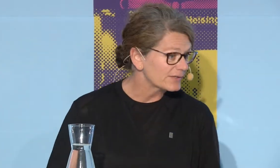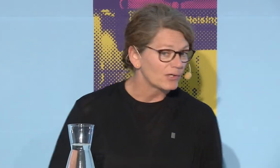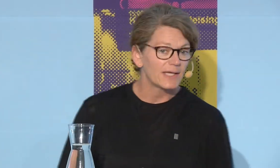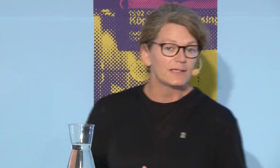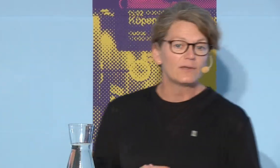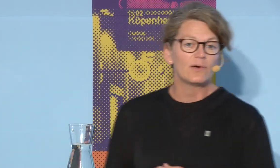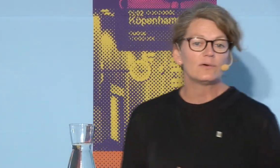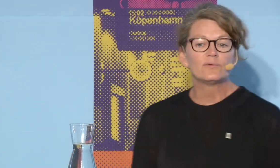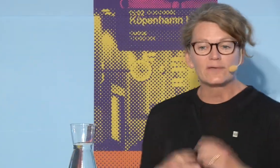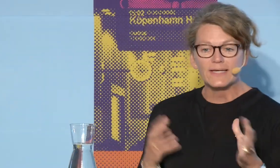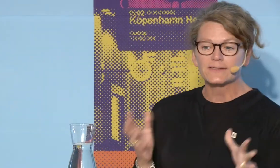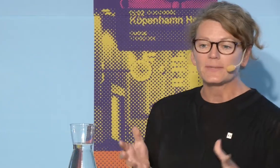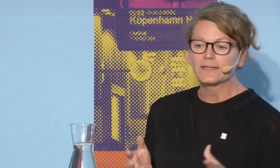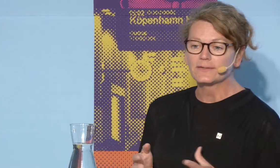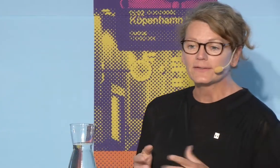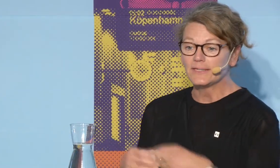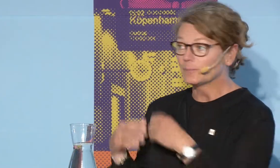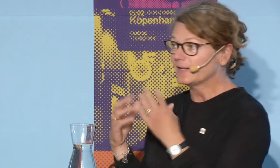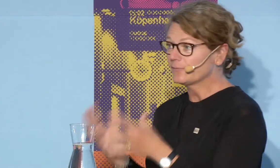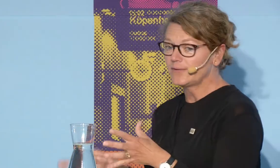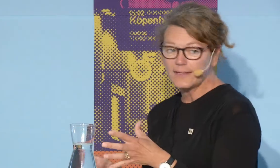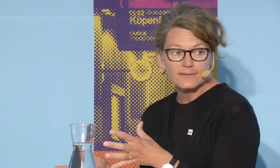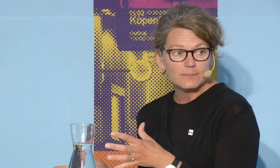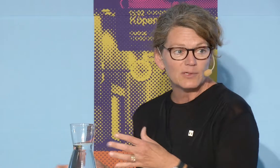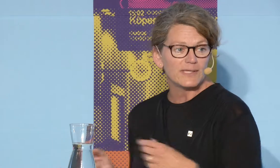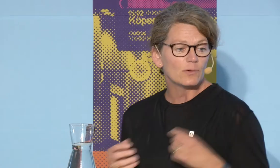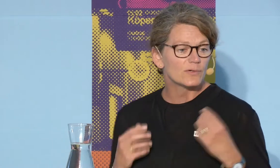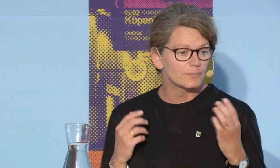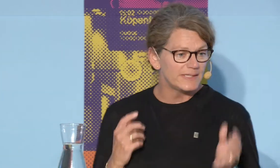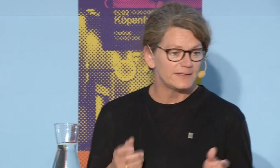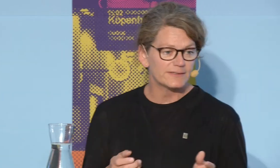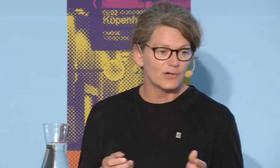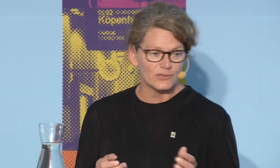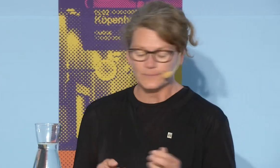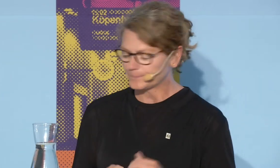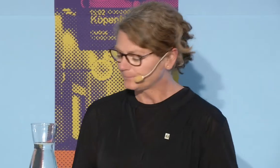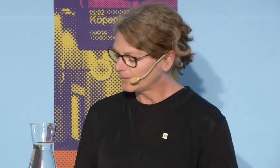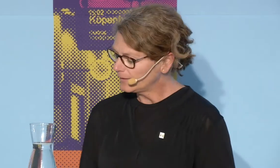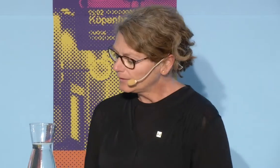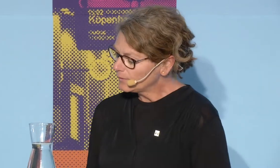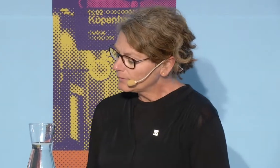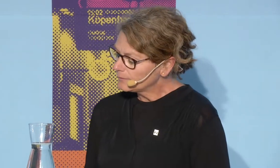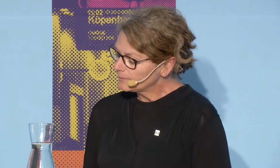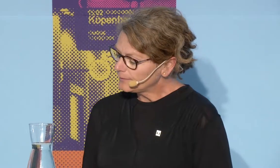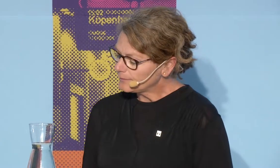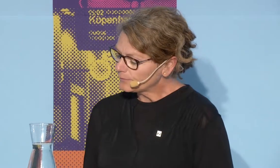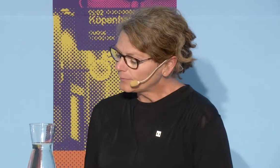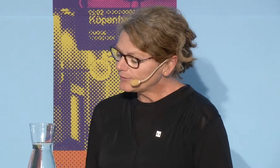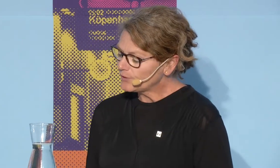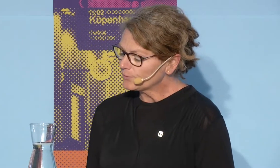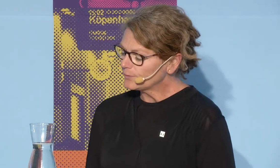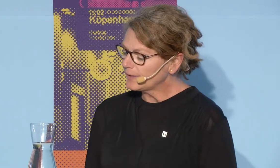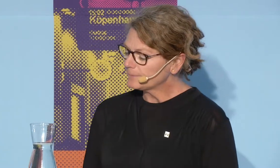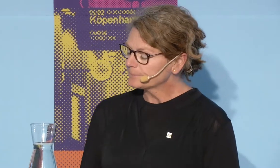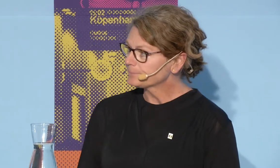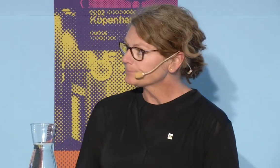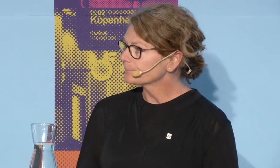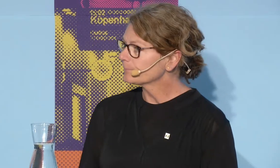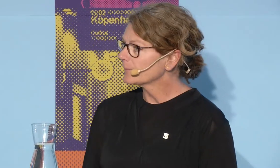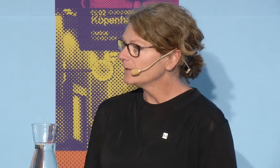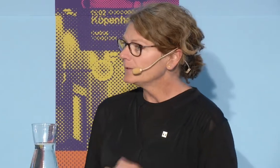är en tät stad redan idag och våra verksamheter ligger perifert, men de ligger också mitt i stan. Och vad betyder då